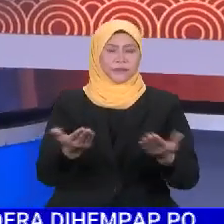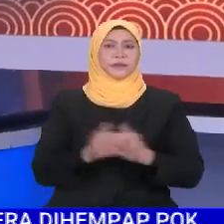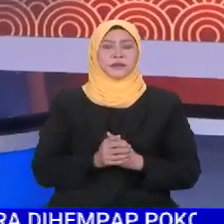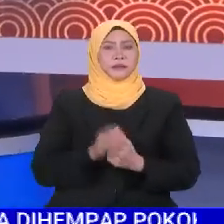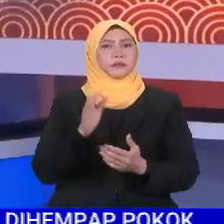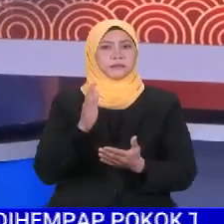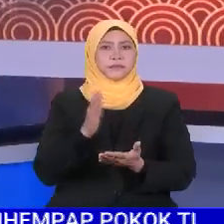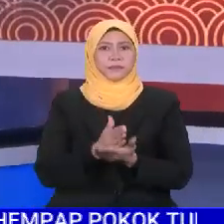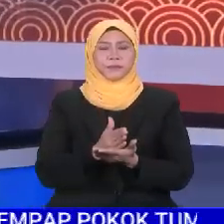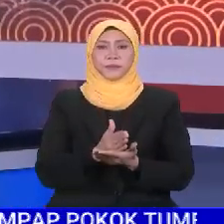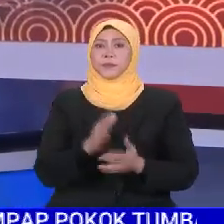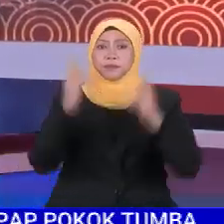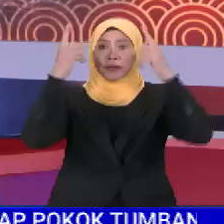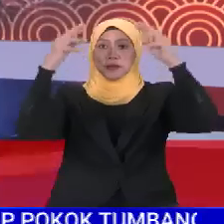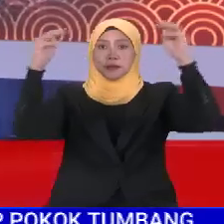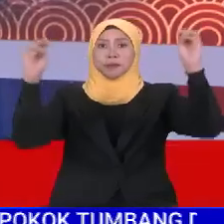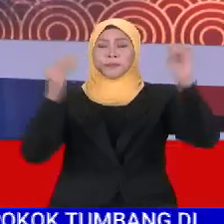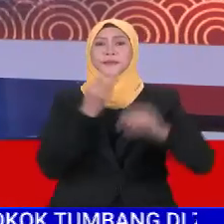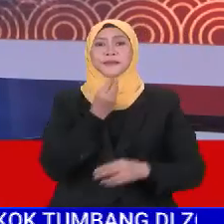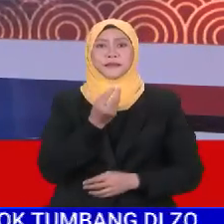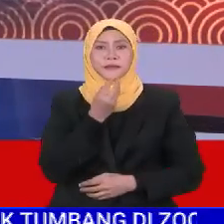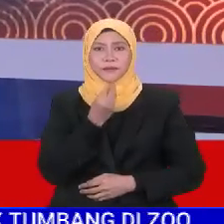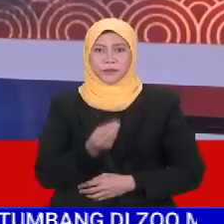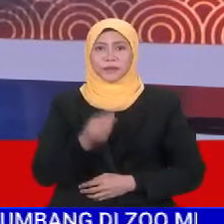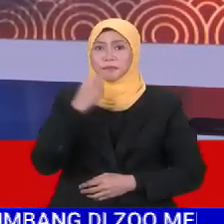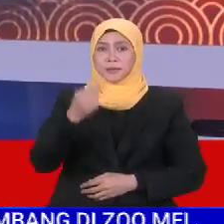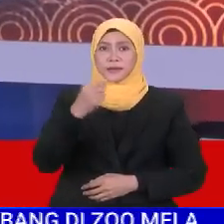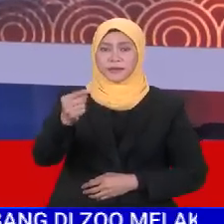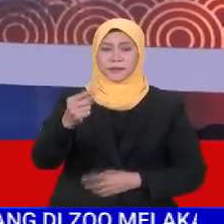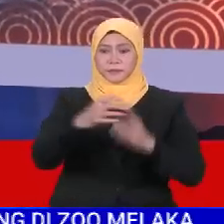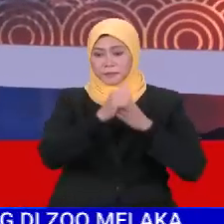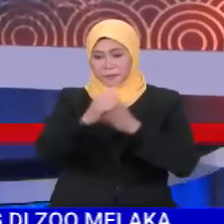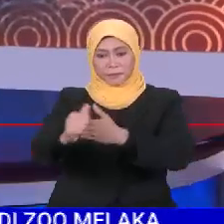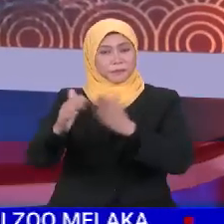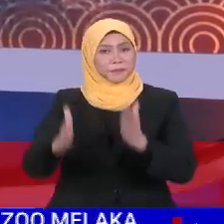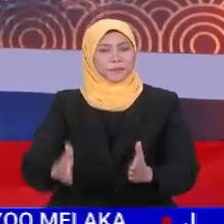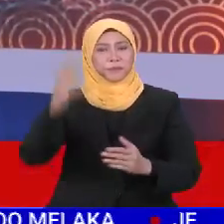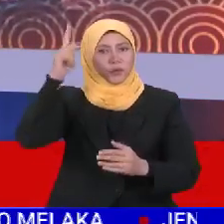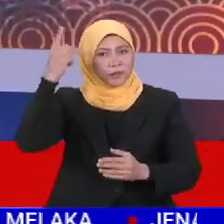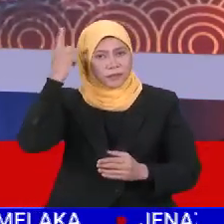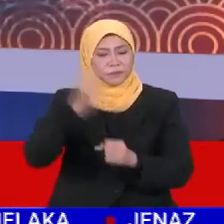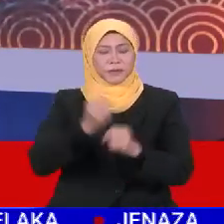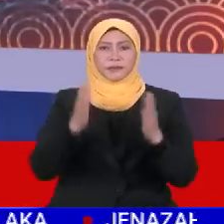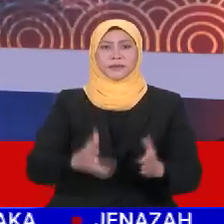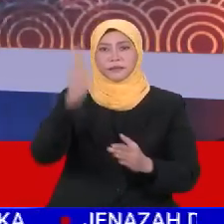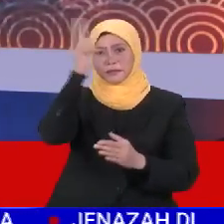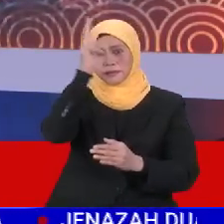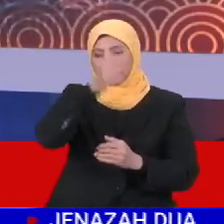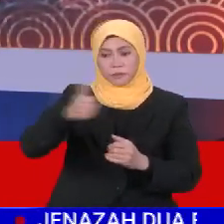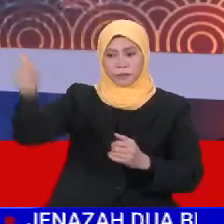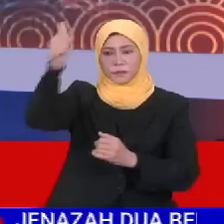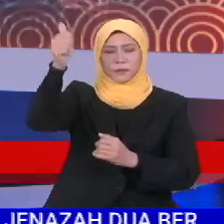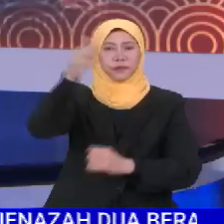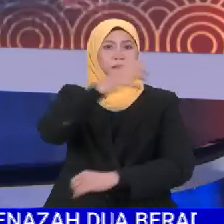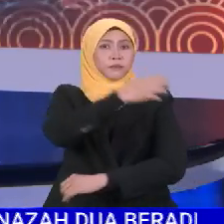rasuah dihentikan. Perdana Menteri Datuk Seri Anwar Ibrahim berkata, pemimpin politik, penjawat awam peringkat tertinggi dan